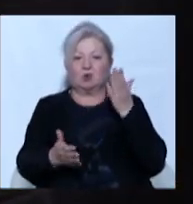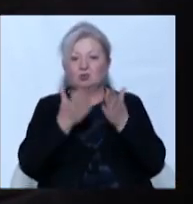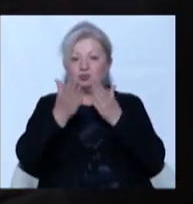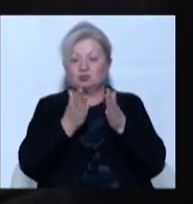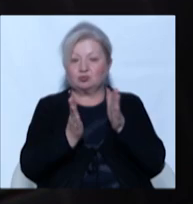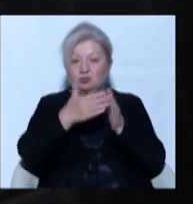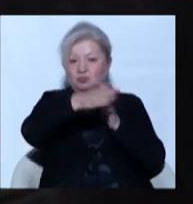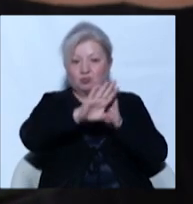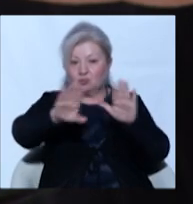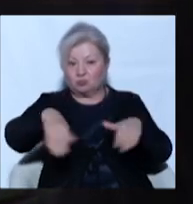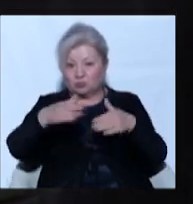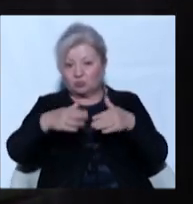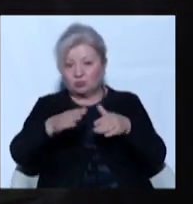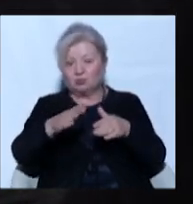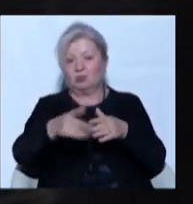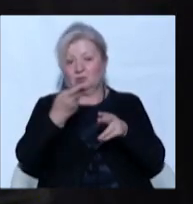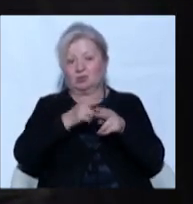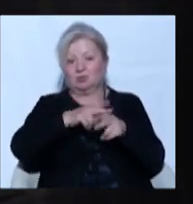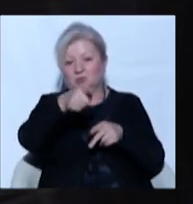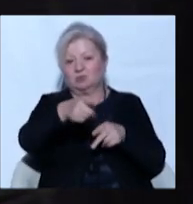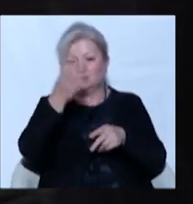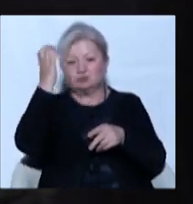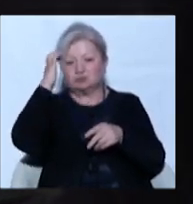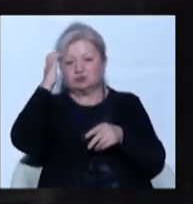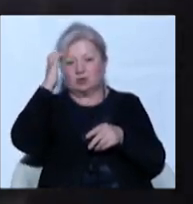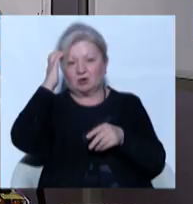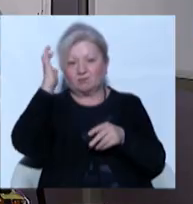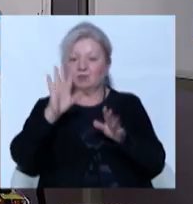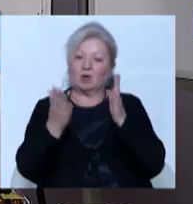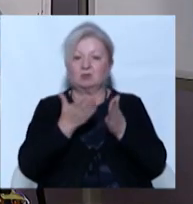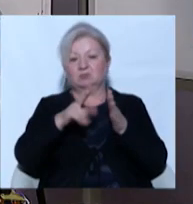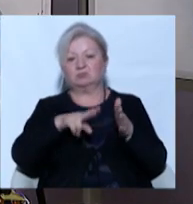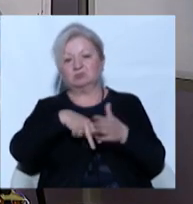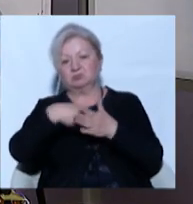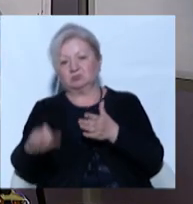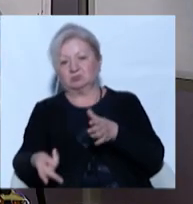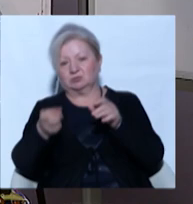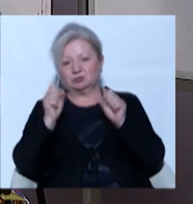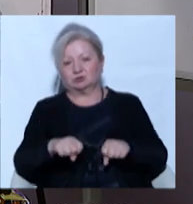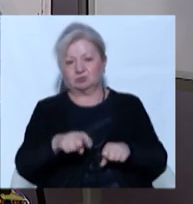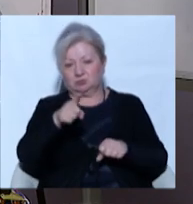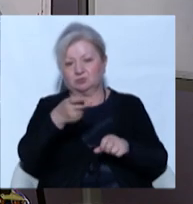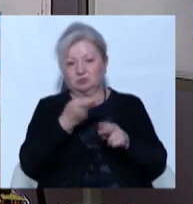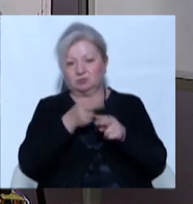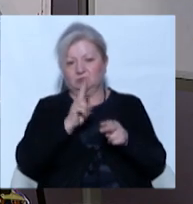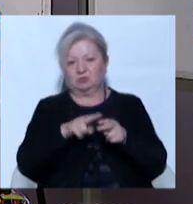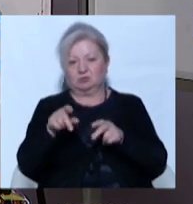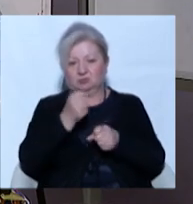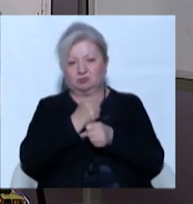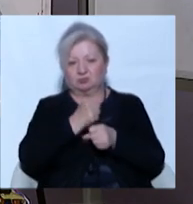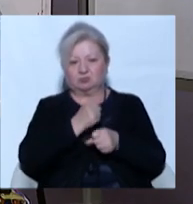ყურადღება. ამითი ხდება საით მოტრიალდეს. თუ არც ერთიდან არ აირეკლა, ესე იგი შავია